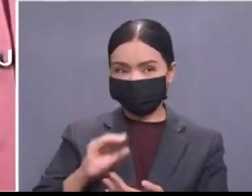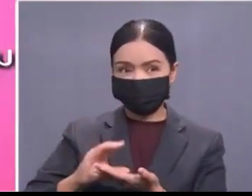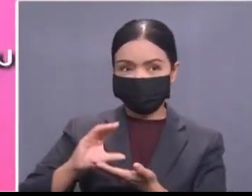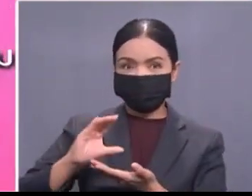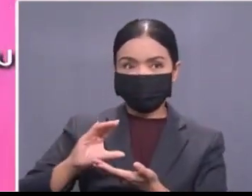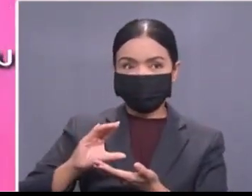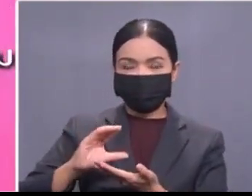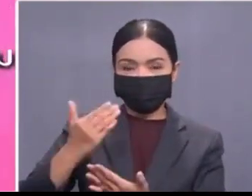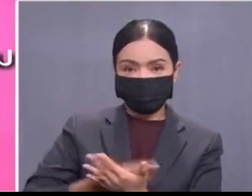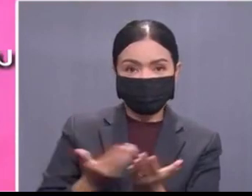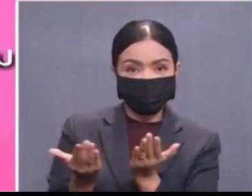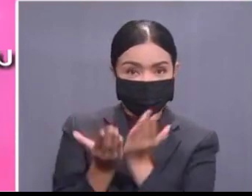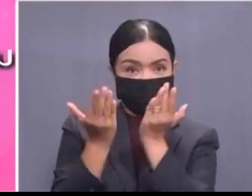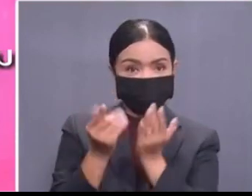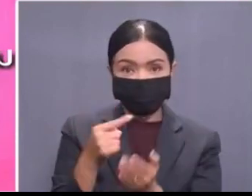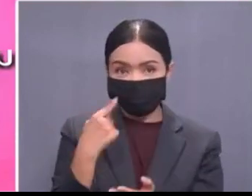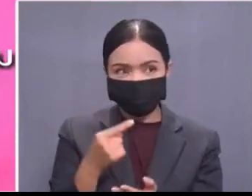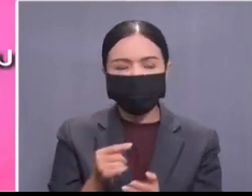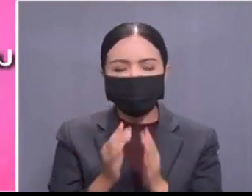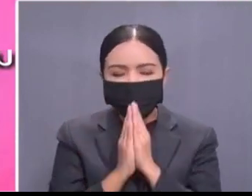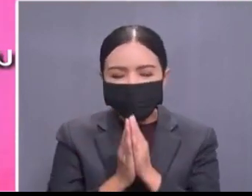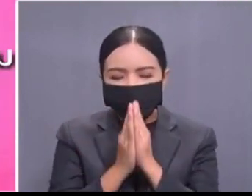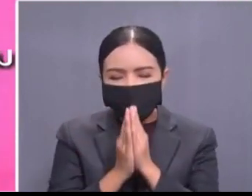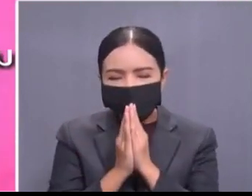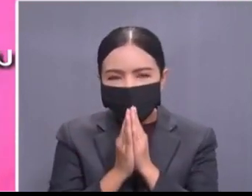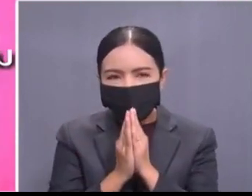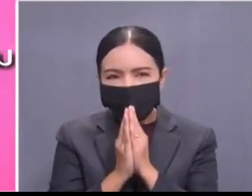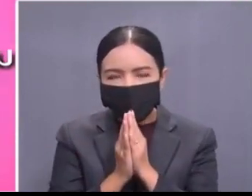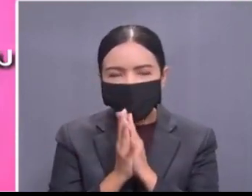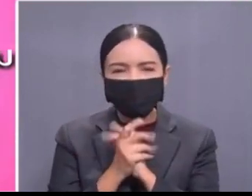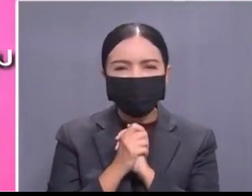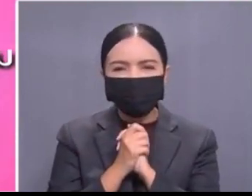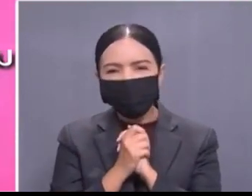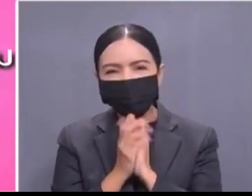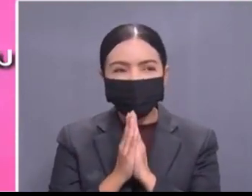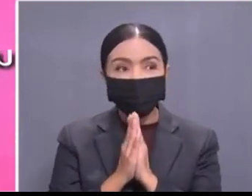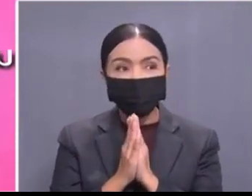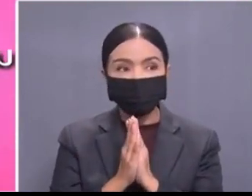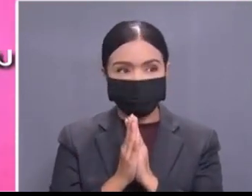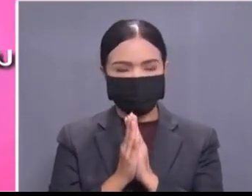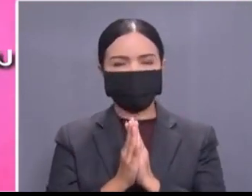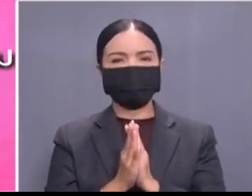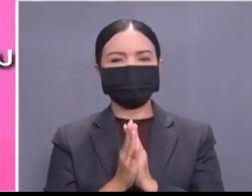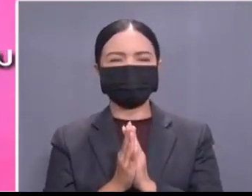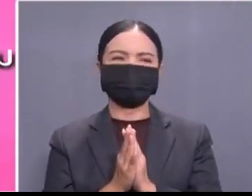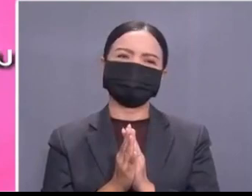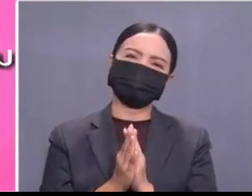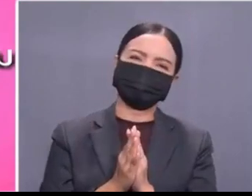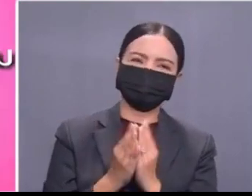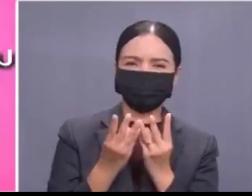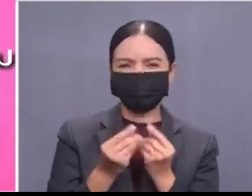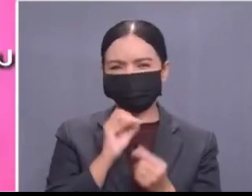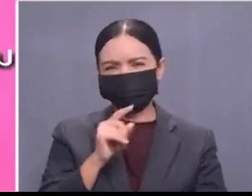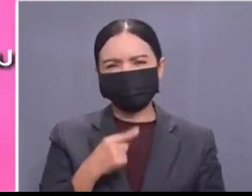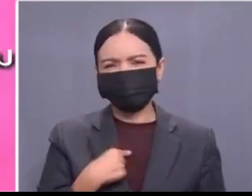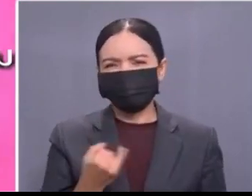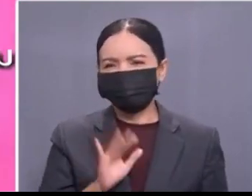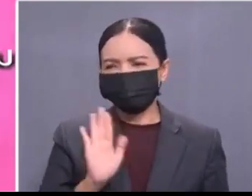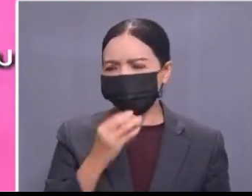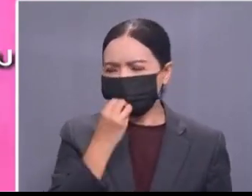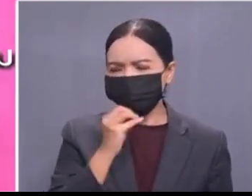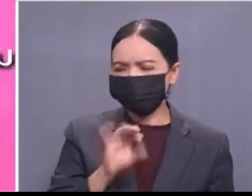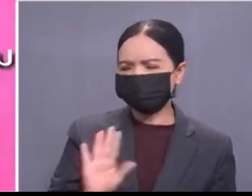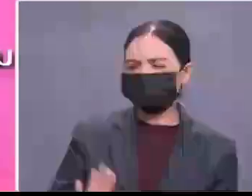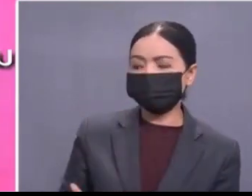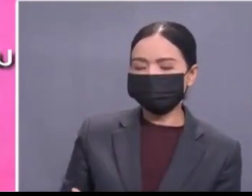เพราะว่าเสร็จพิธีเนี่ยนะครับเอธิษฐานนะเออแหผมก็บอกตัวเลขตัวเลิกอะไรไม่ดีเนาะคุณราชินี